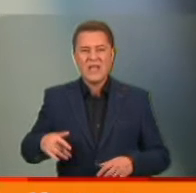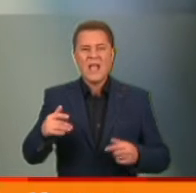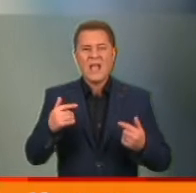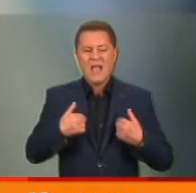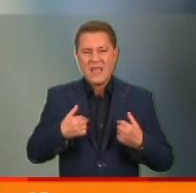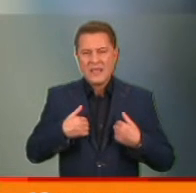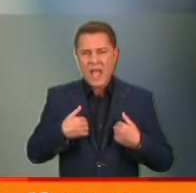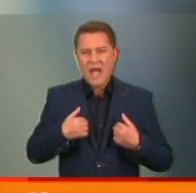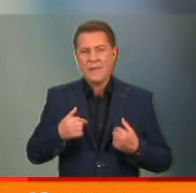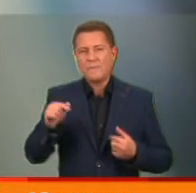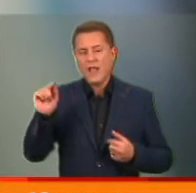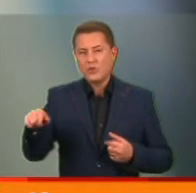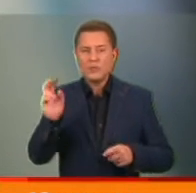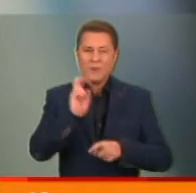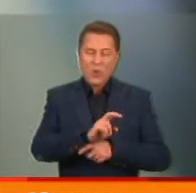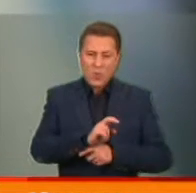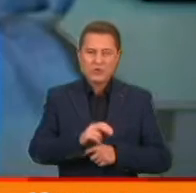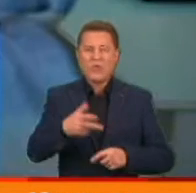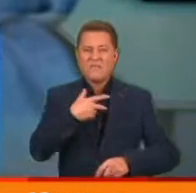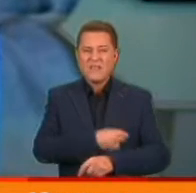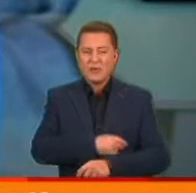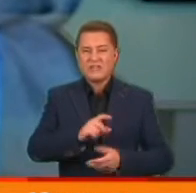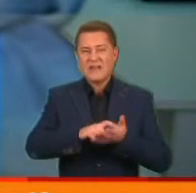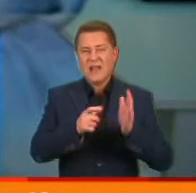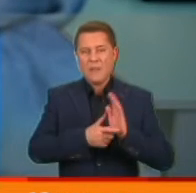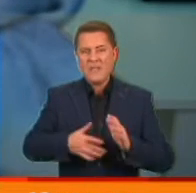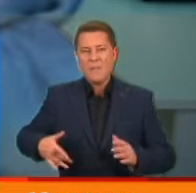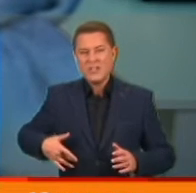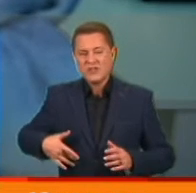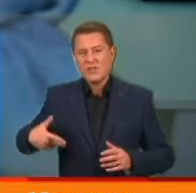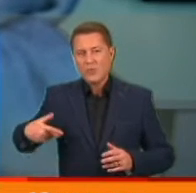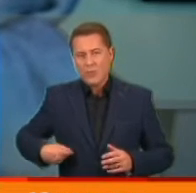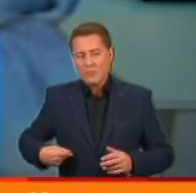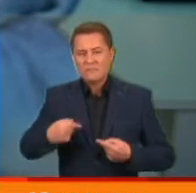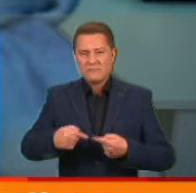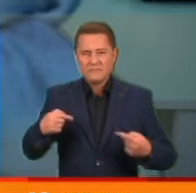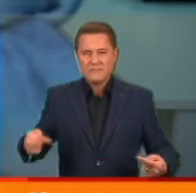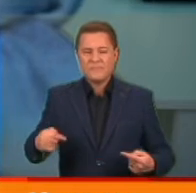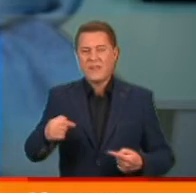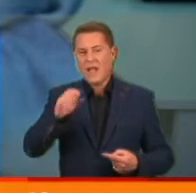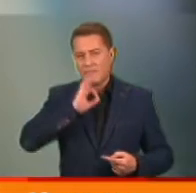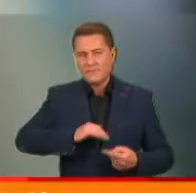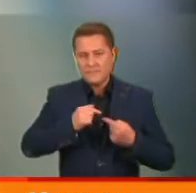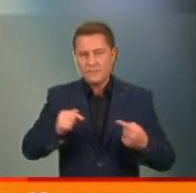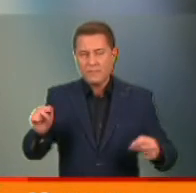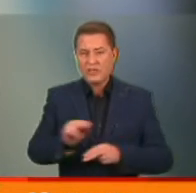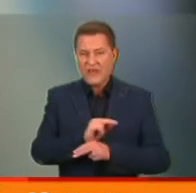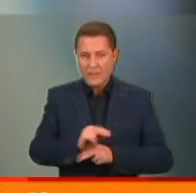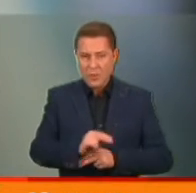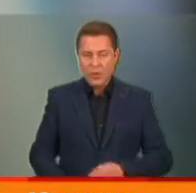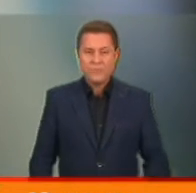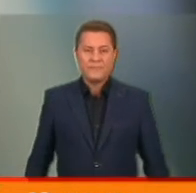проходжу тут маніпуляційний кабінет, печінку підтримую, гепатопротекторну терапію проходжу. Підтримує